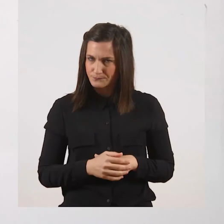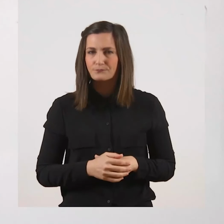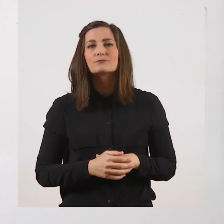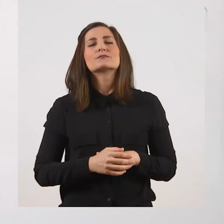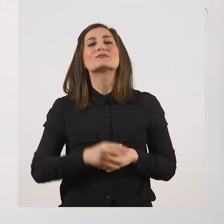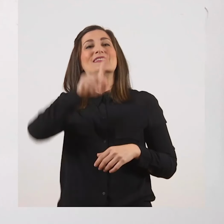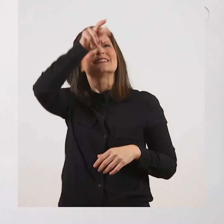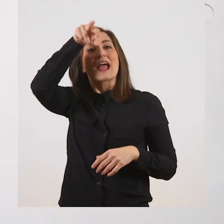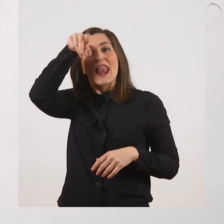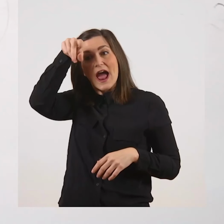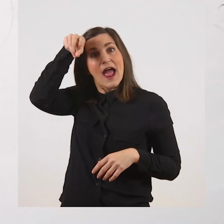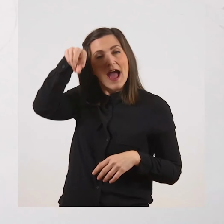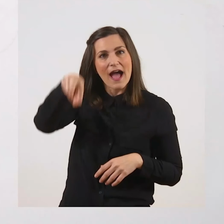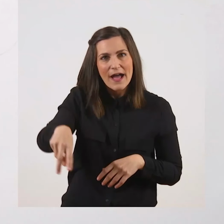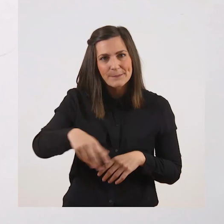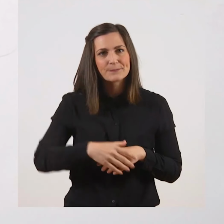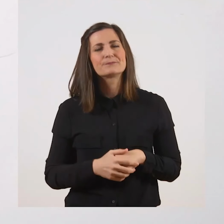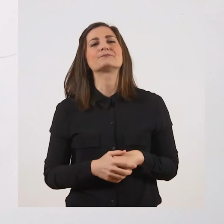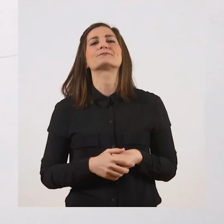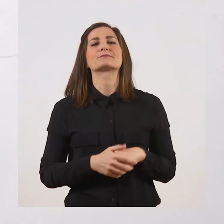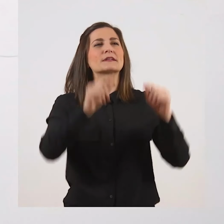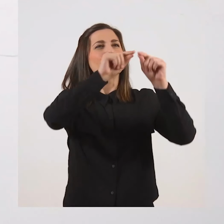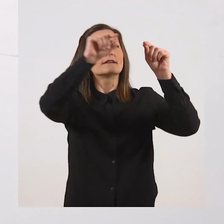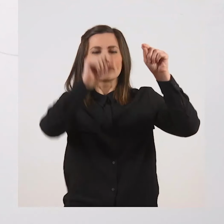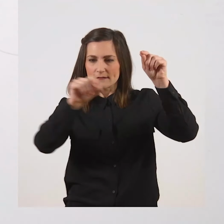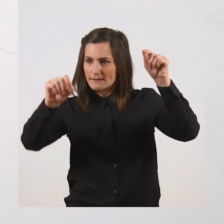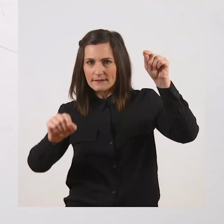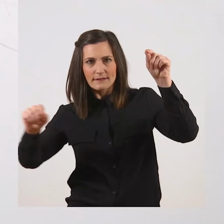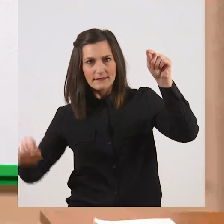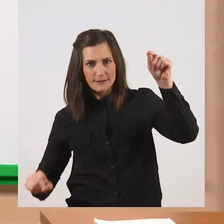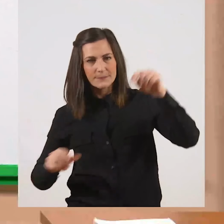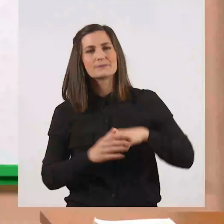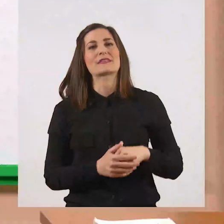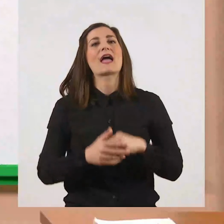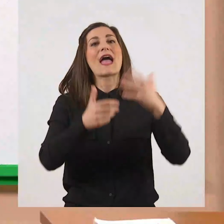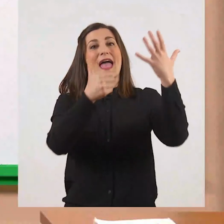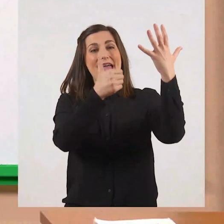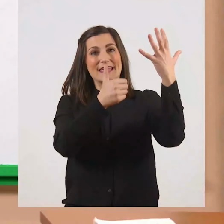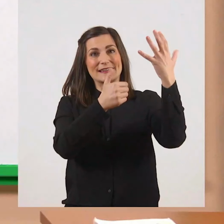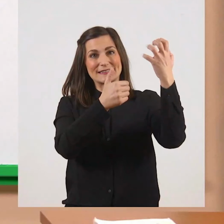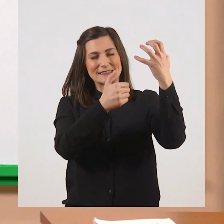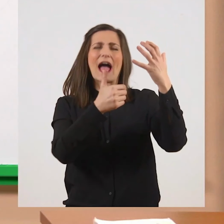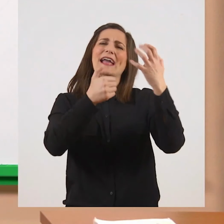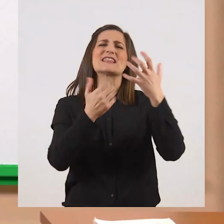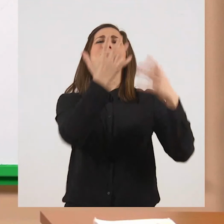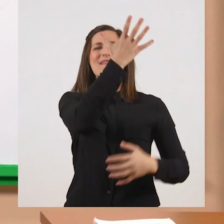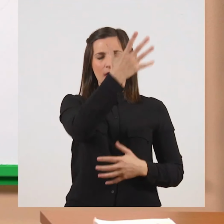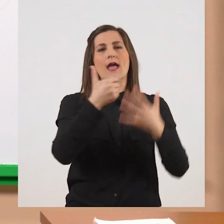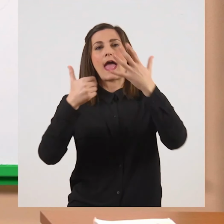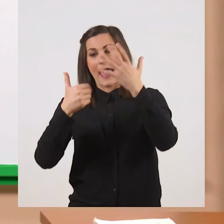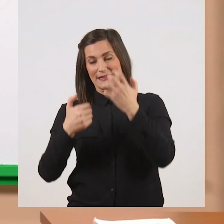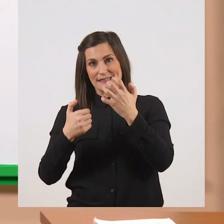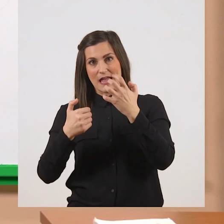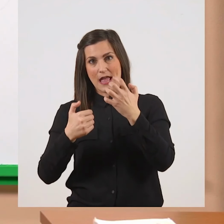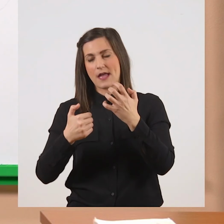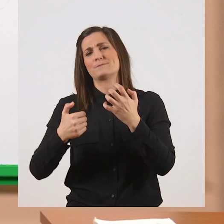Κατεβαίνω τη σκαλίτσα μου τώρα, έτσι. Άρα κάπου εδώ είναι το 60, εδώ το 65. Και